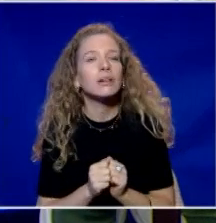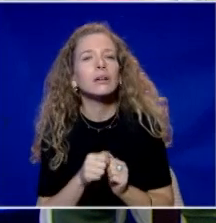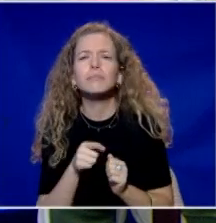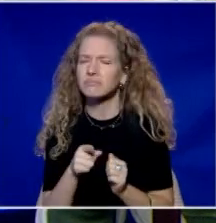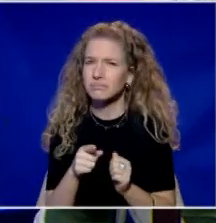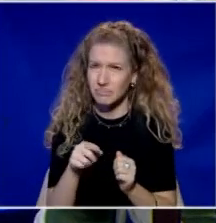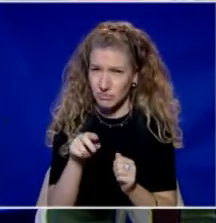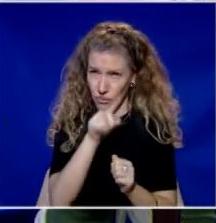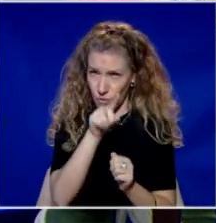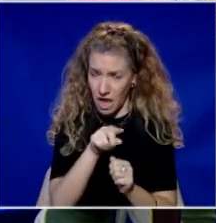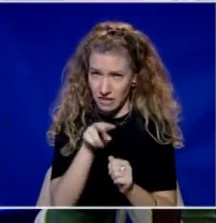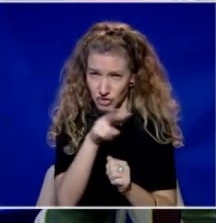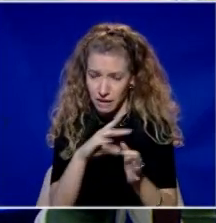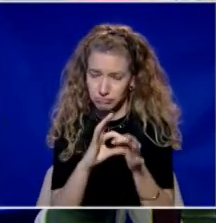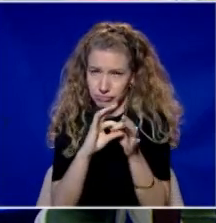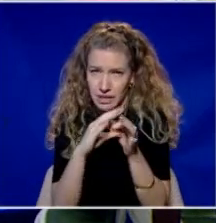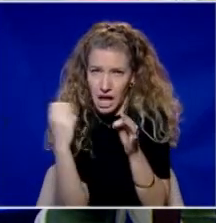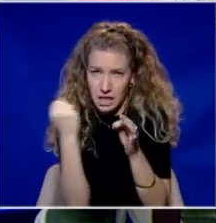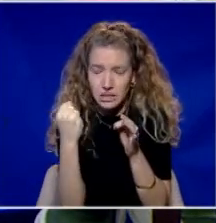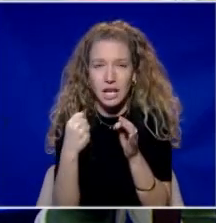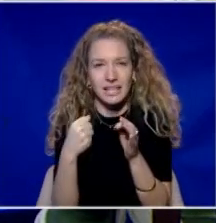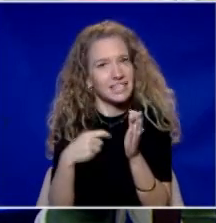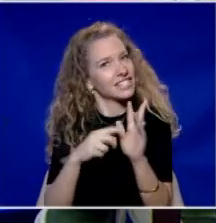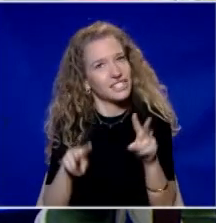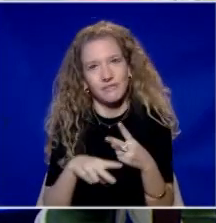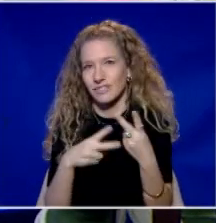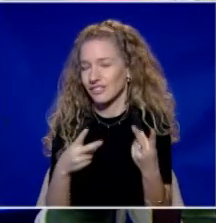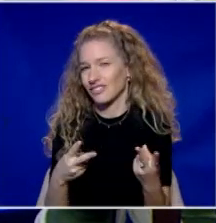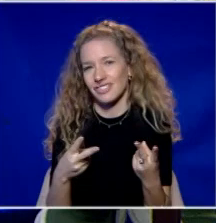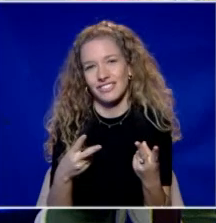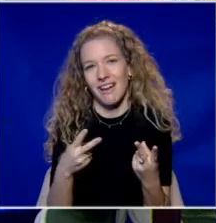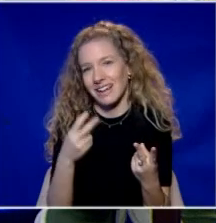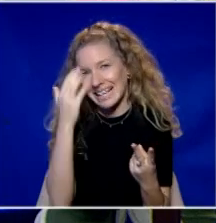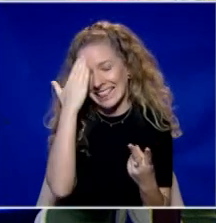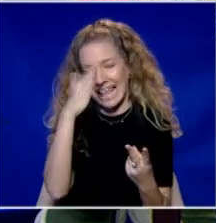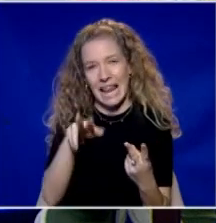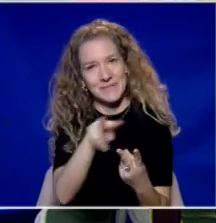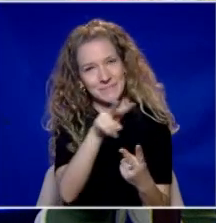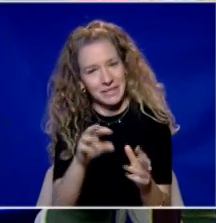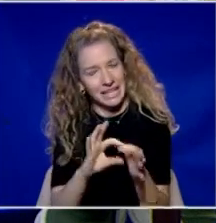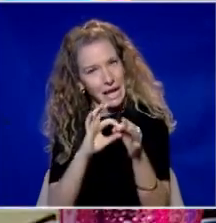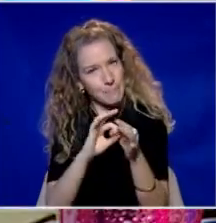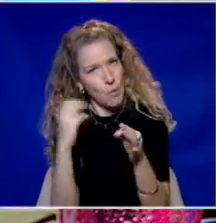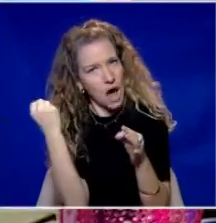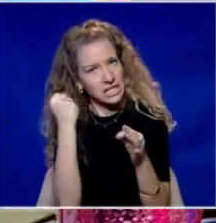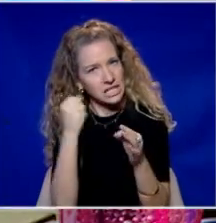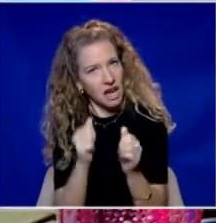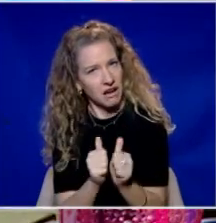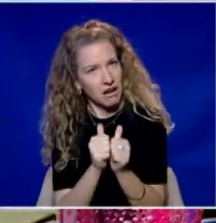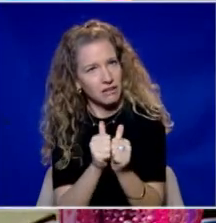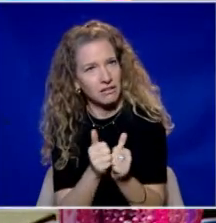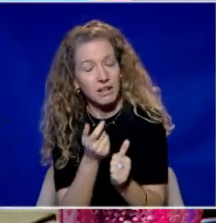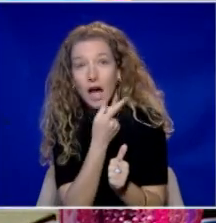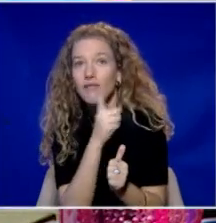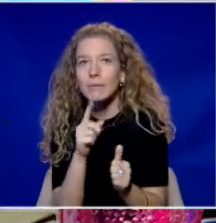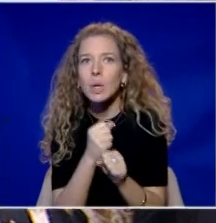ביניכם בכאלו עוצמו, כי אני לא חושבת שאפשר להתכחש ל... לחיבור הזה שלכם, שהוא... מעולם למשל לא